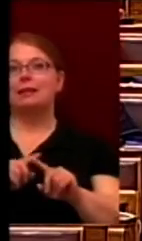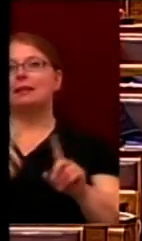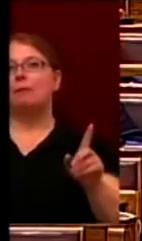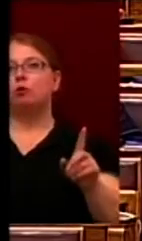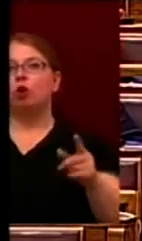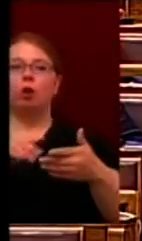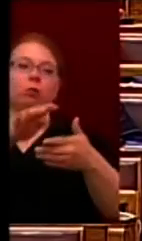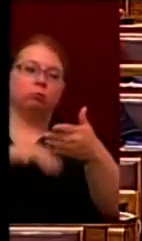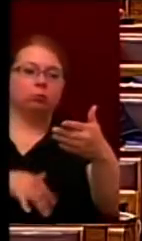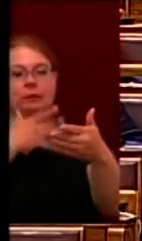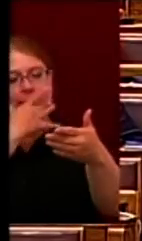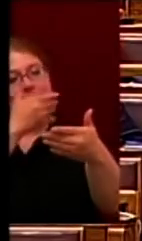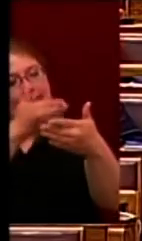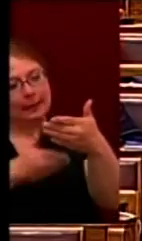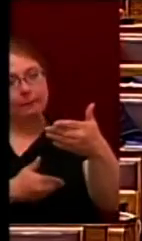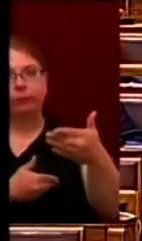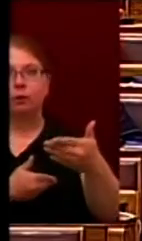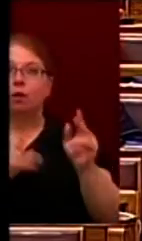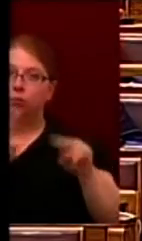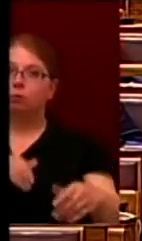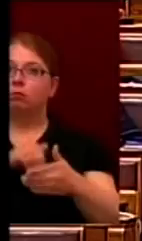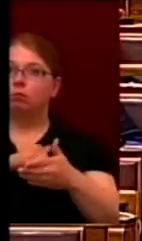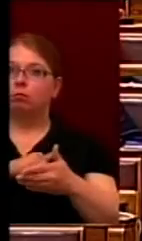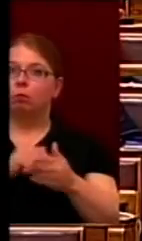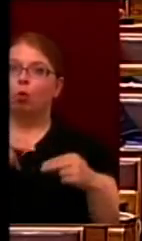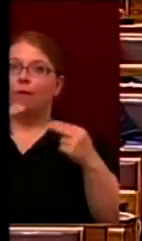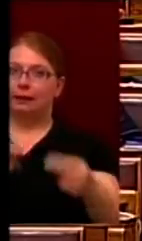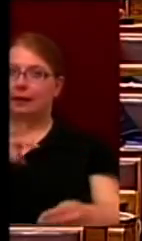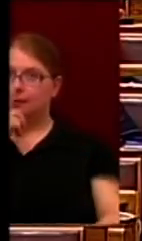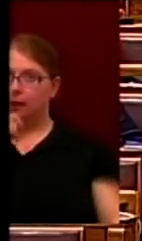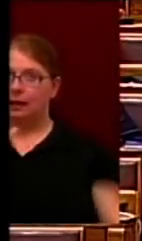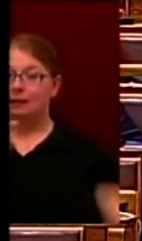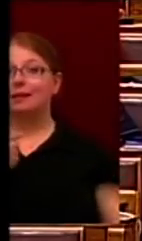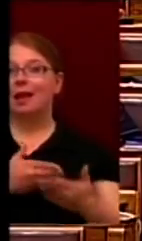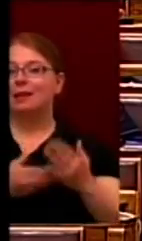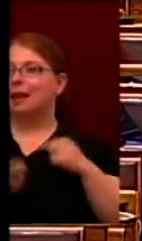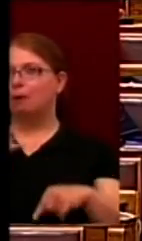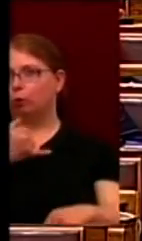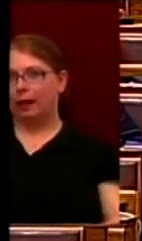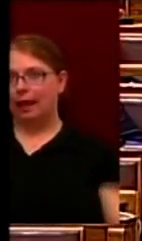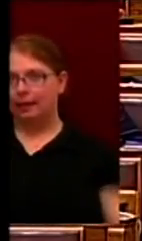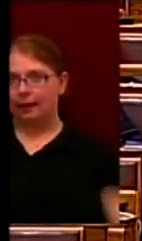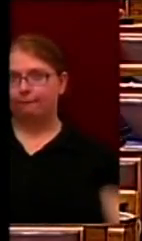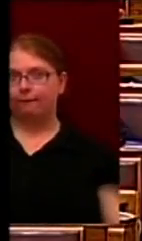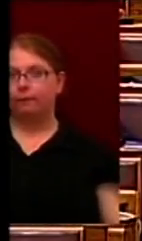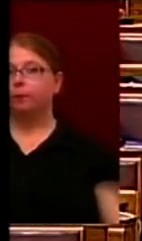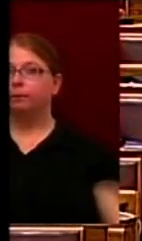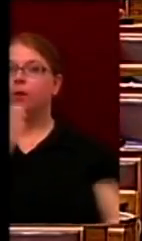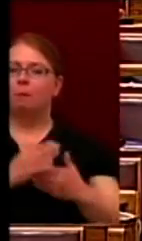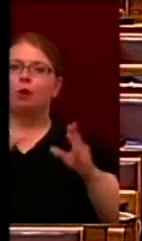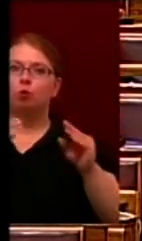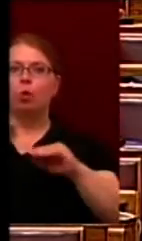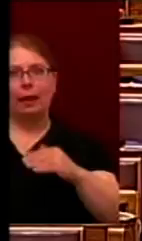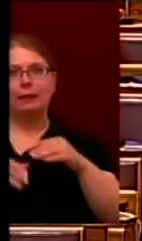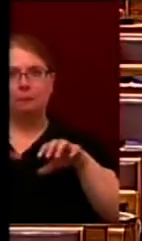marad, egy írott malaszt marad, papírra vetett szavak, hanem konkrét következmény is lesz, az pontosan az elmúlt egy év, hiszen már sok eddig